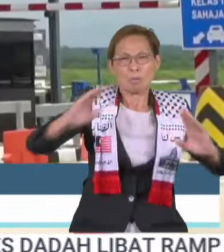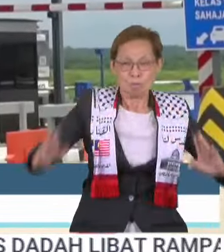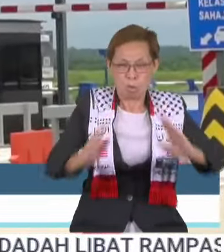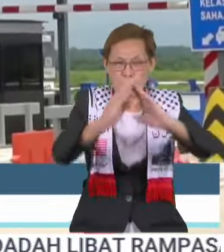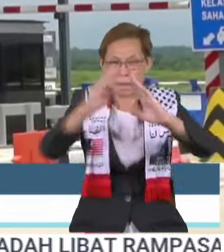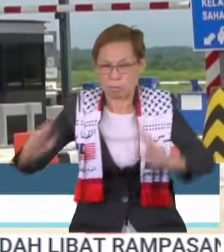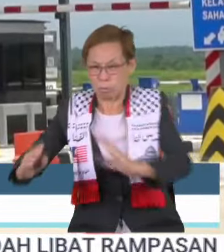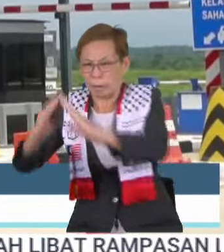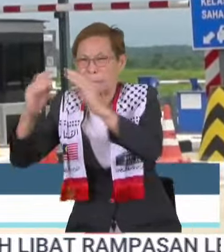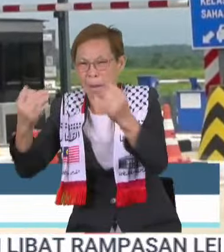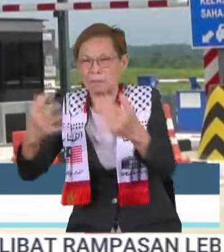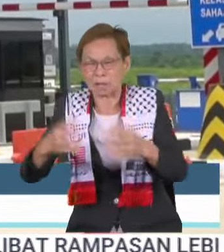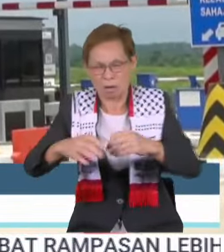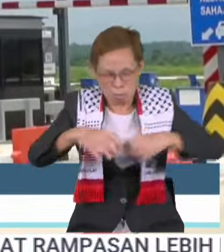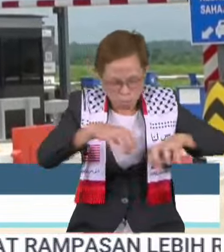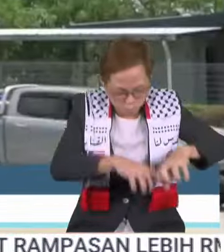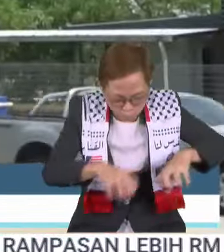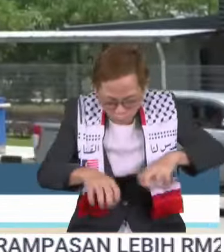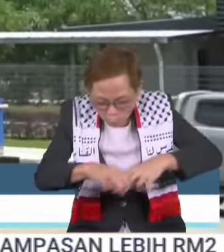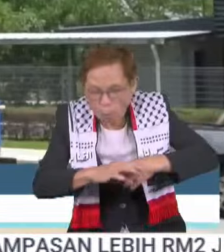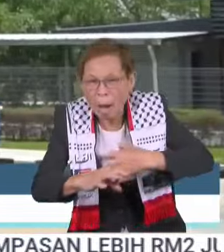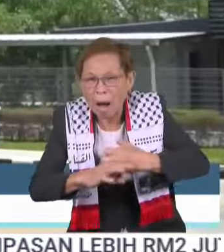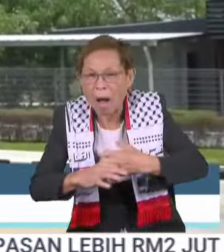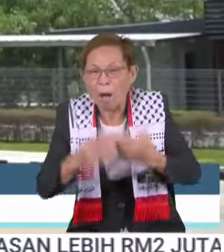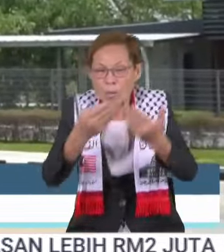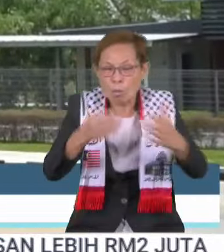buka WCE ini, banyak memudahkan